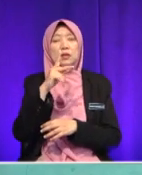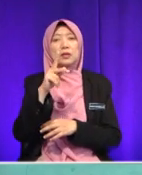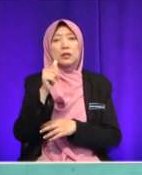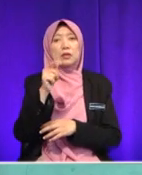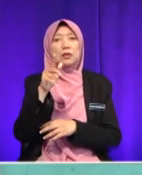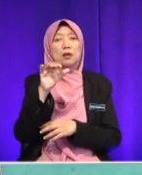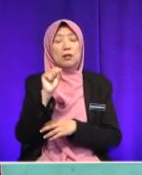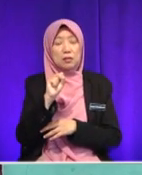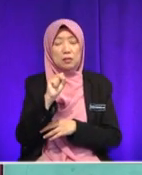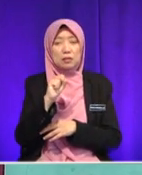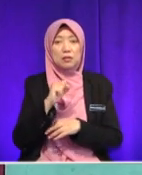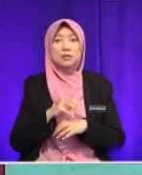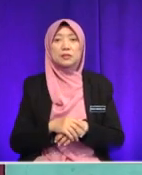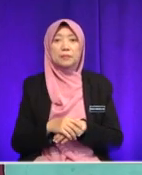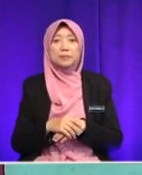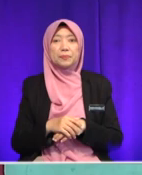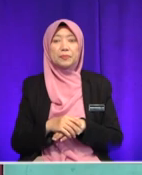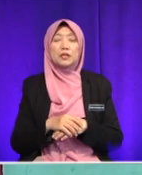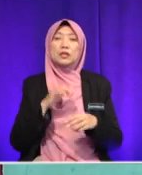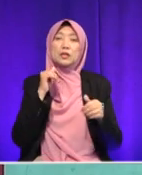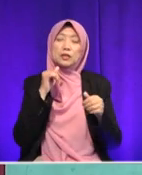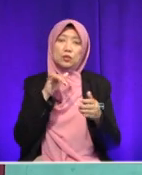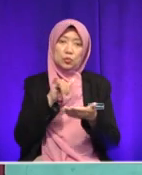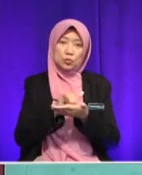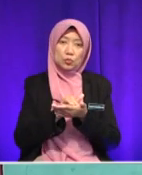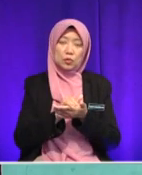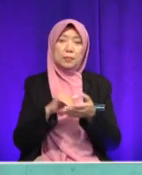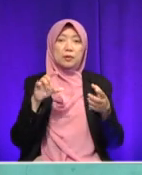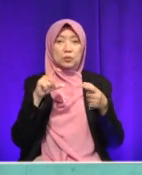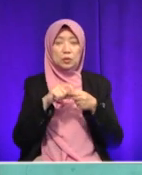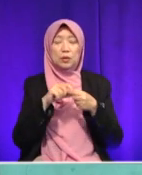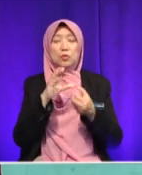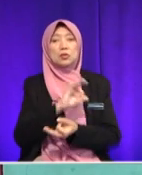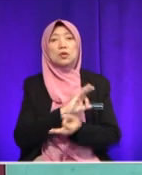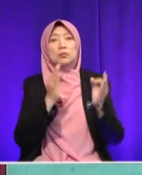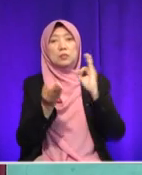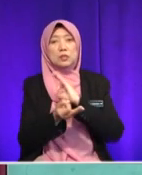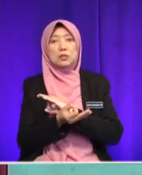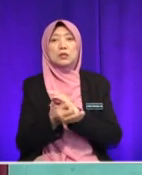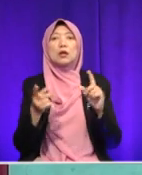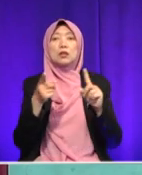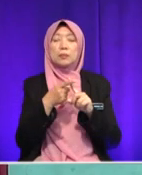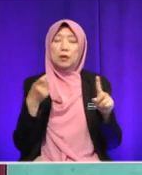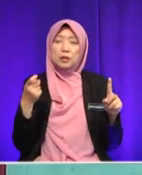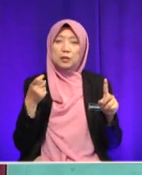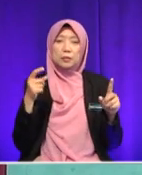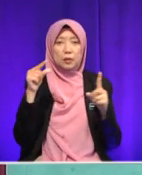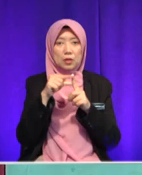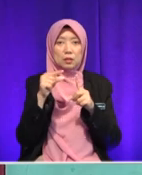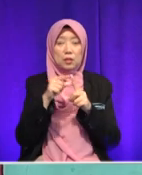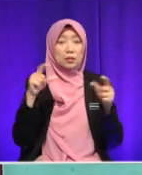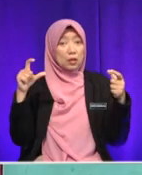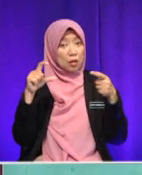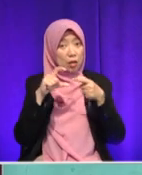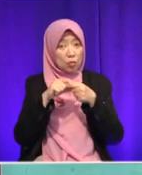tertib. Jadi itu yang maksud gabungan transformasi. Daripada perkataan gabungan pun kita dah kenali. Gabungan maksudnya